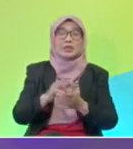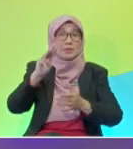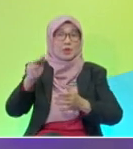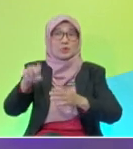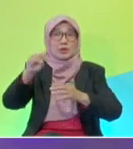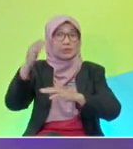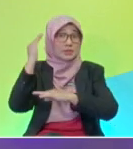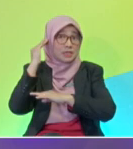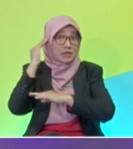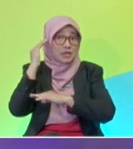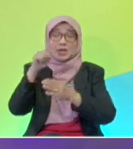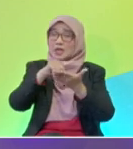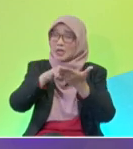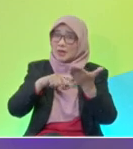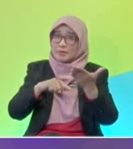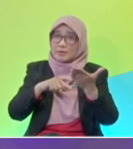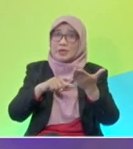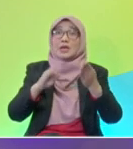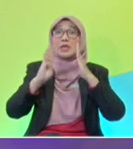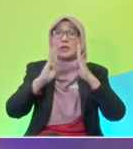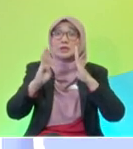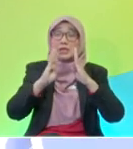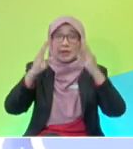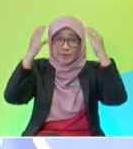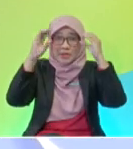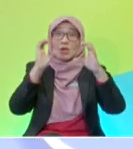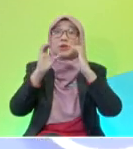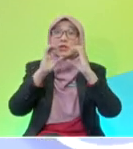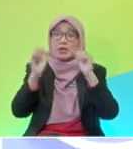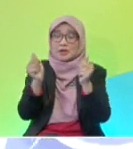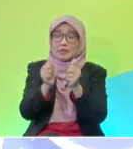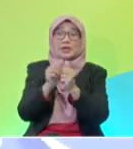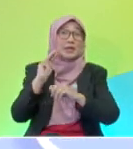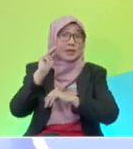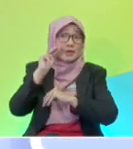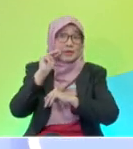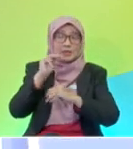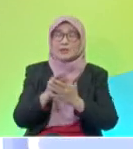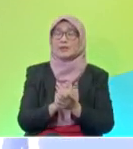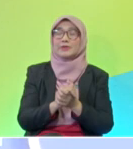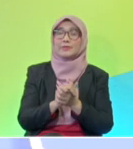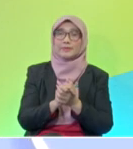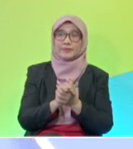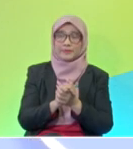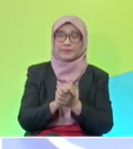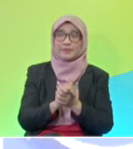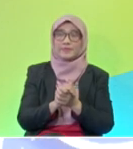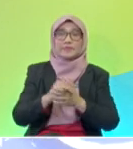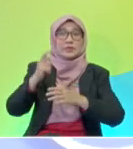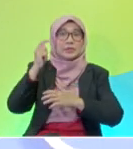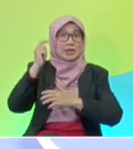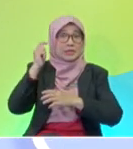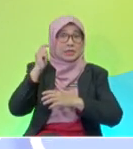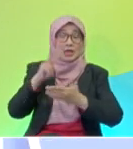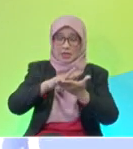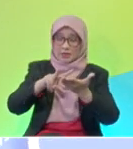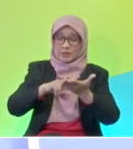dengan aktiviti kita Pada hari iniit mendengar dan bertutur Baiklah muri-murid Cikgu ulas semula video tadi